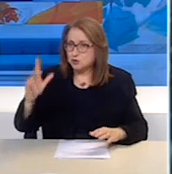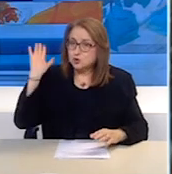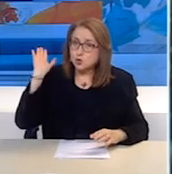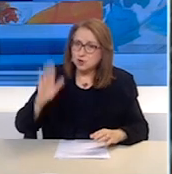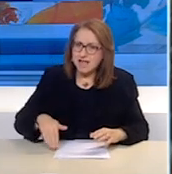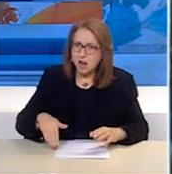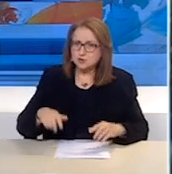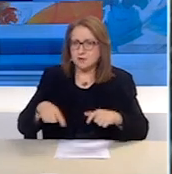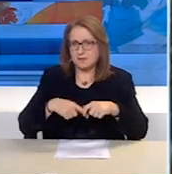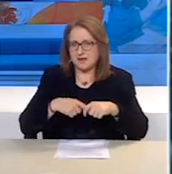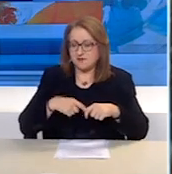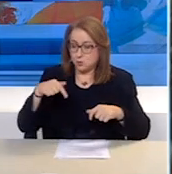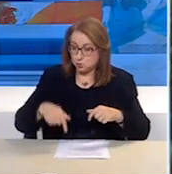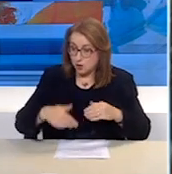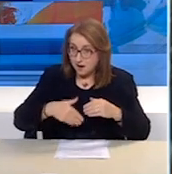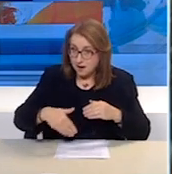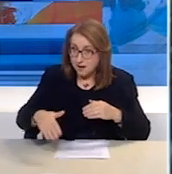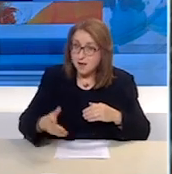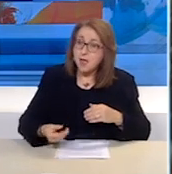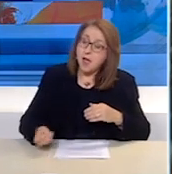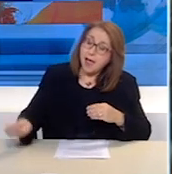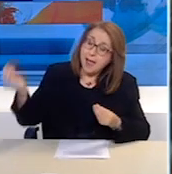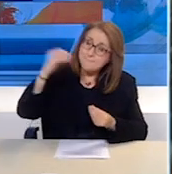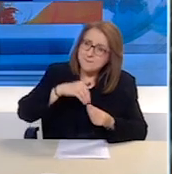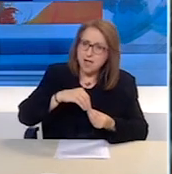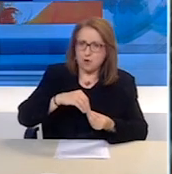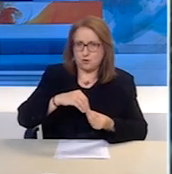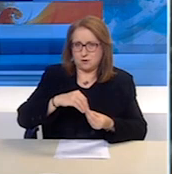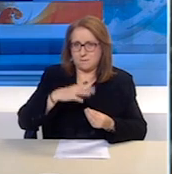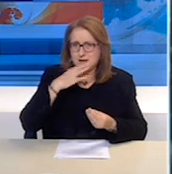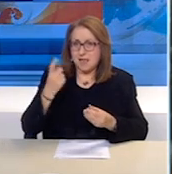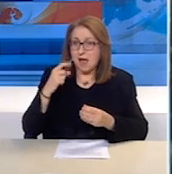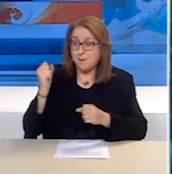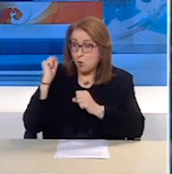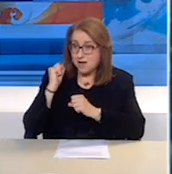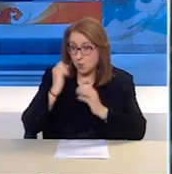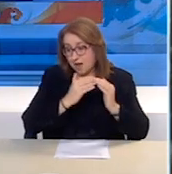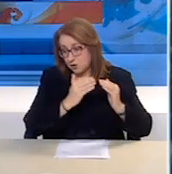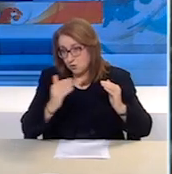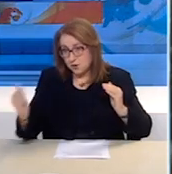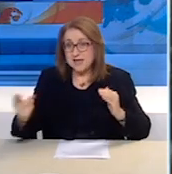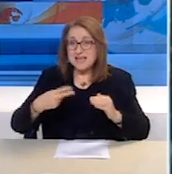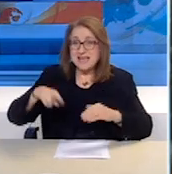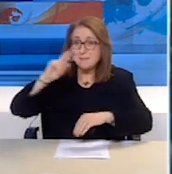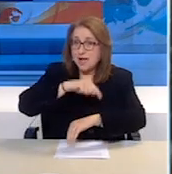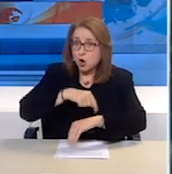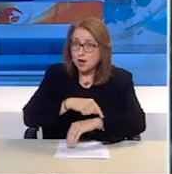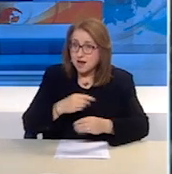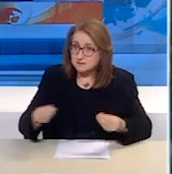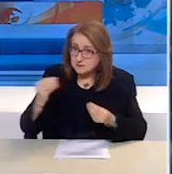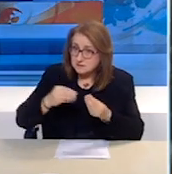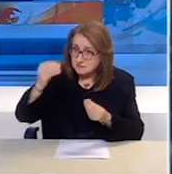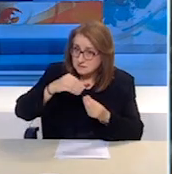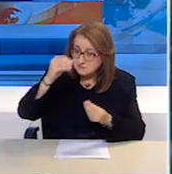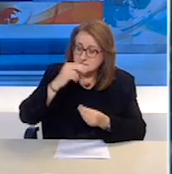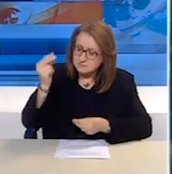το ξαναρυθμίσουμε για τις επιπλέον πρόσθετες εφημερίες που έχει κάνει το ιατρικό προσωπικό στο Εθνικό Σύστημα Υγείας